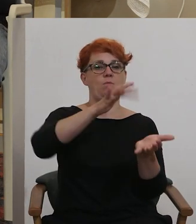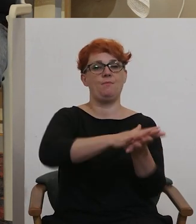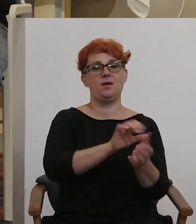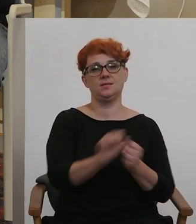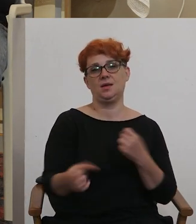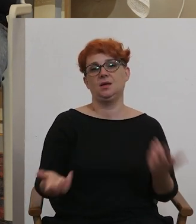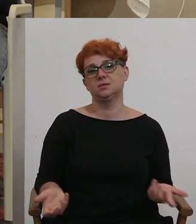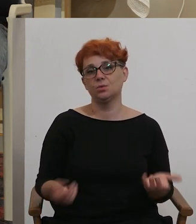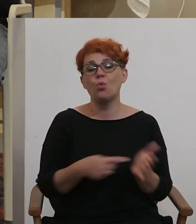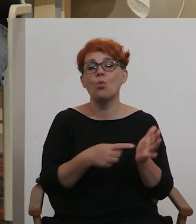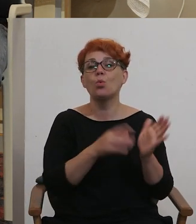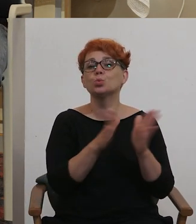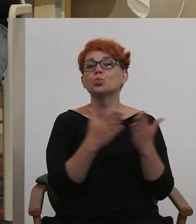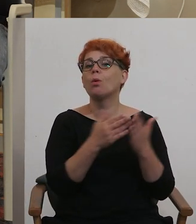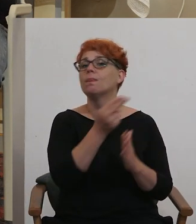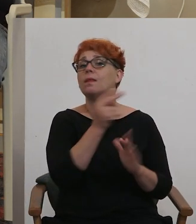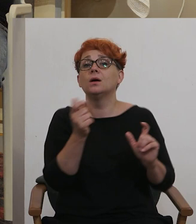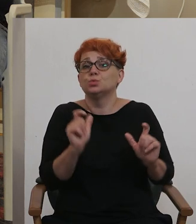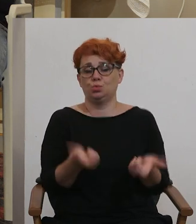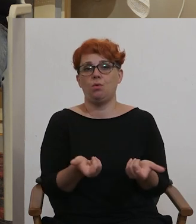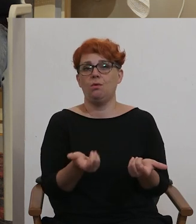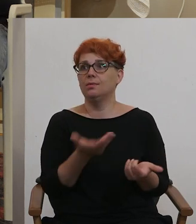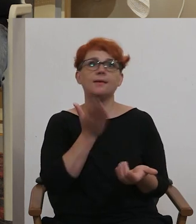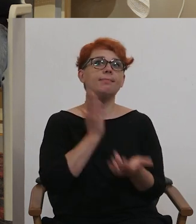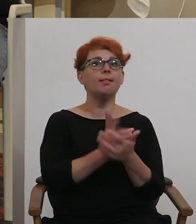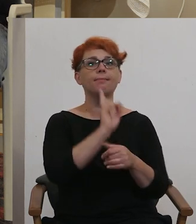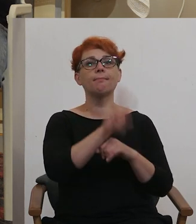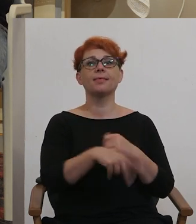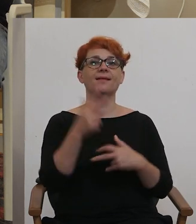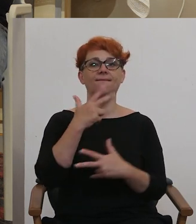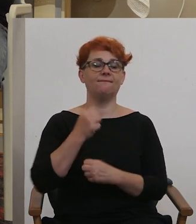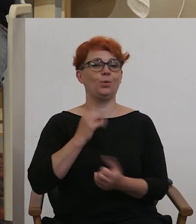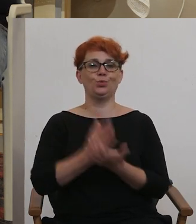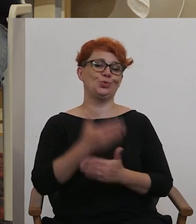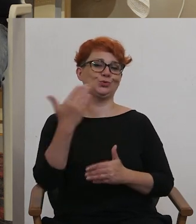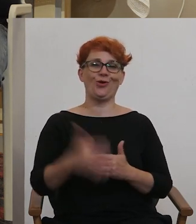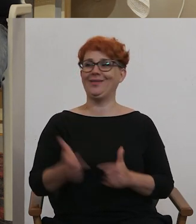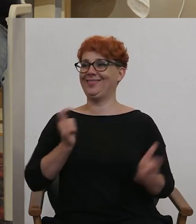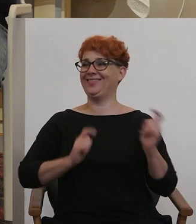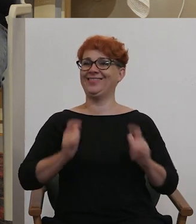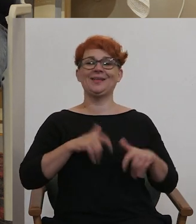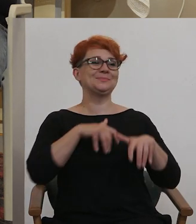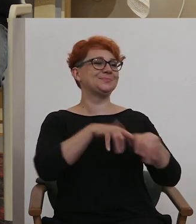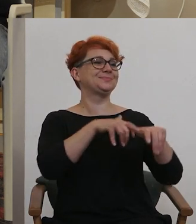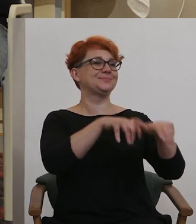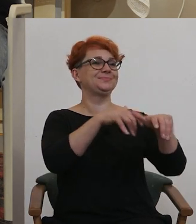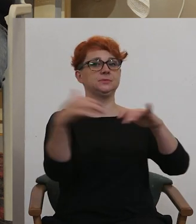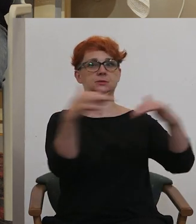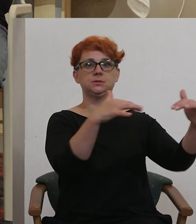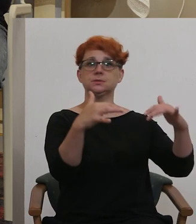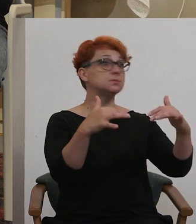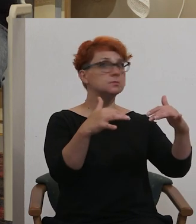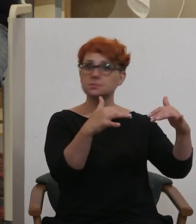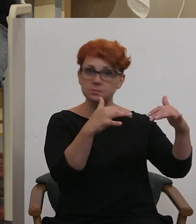książka o tym, że nie wystarczyło tylko wstąpić do wojska, iść na front, ale trzeba było jeszcze